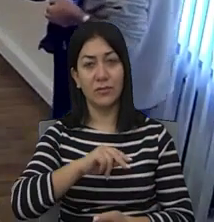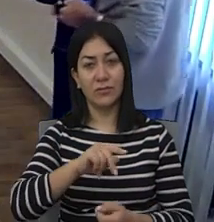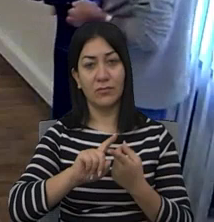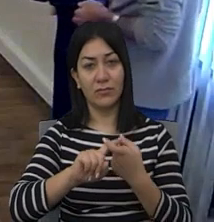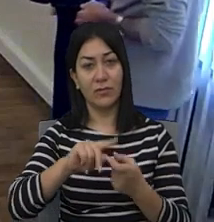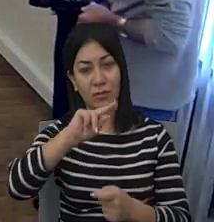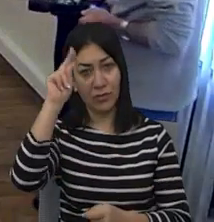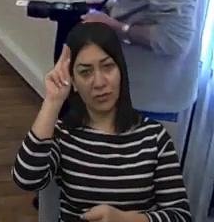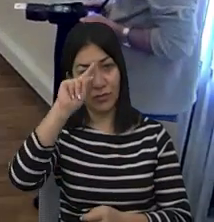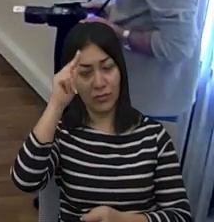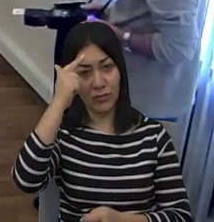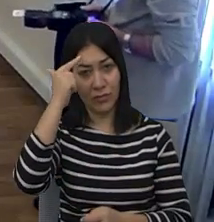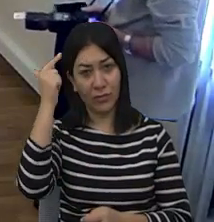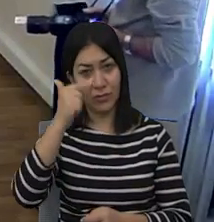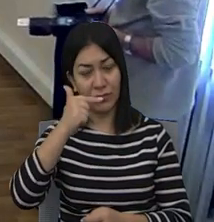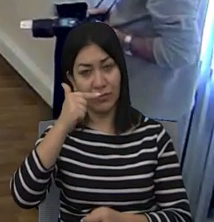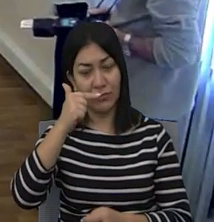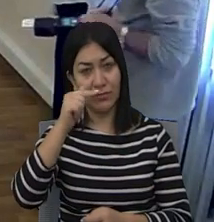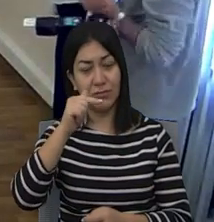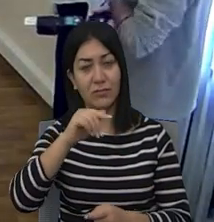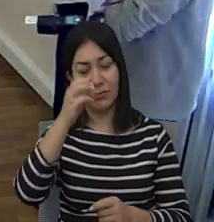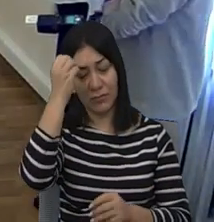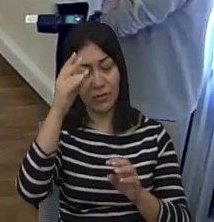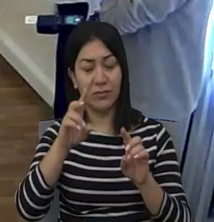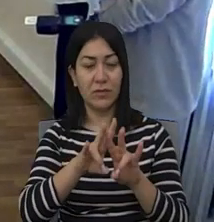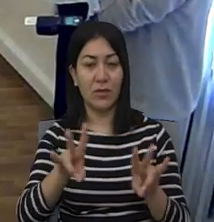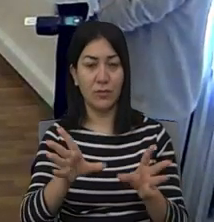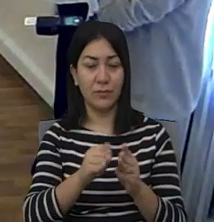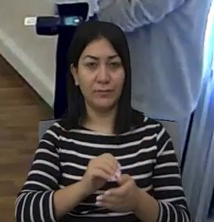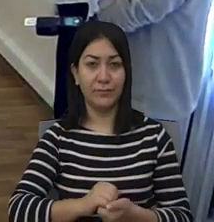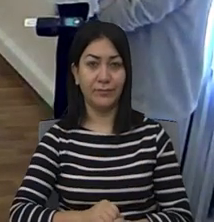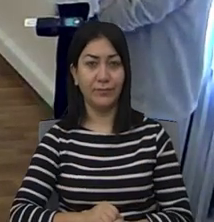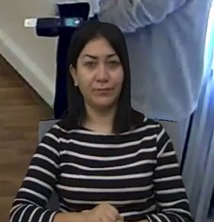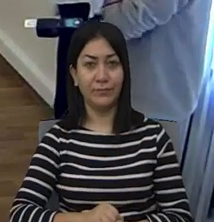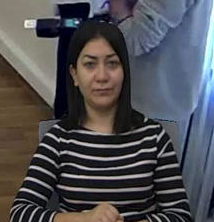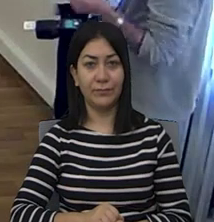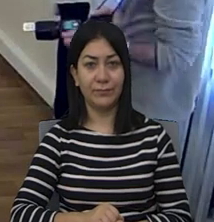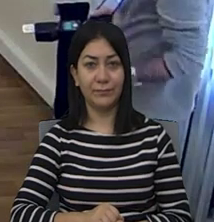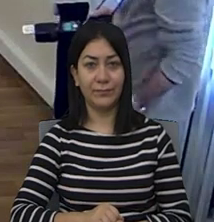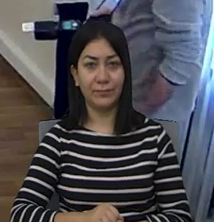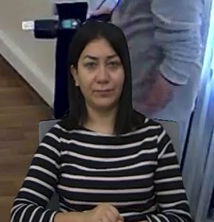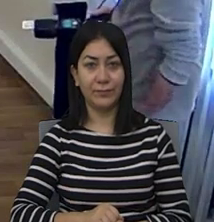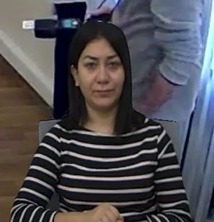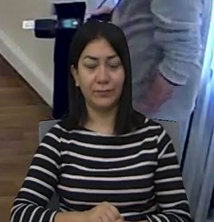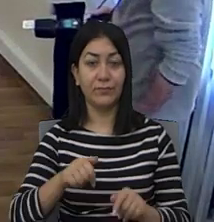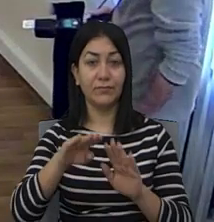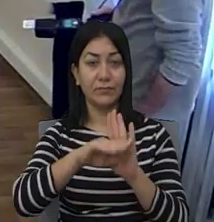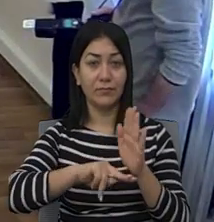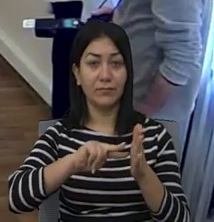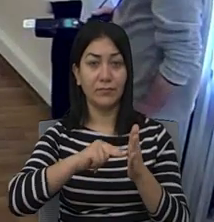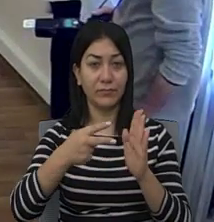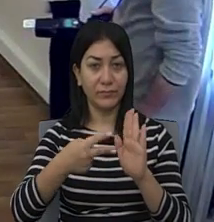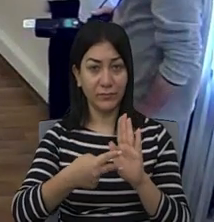գործակցելով նաեւ Հայաստանի Հանրապետության կրթության, գիտության, սպորտի եւ մշակույթի նախարարության հետ. So this project will focus